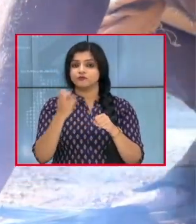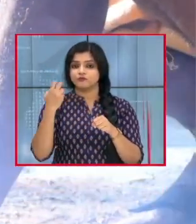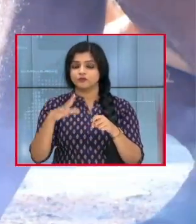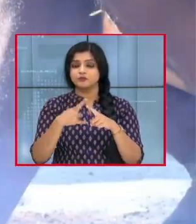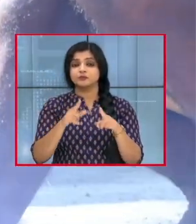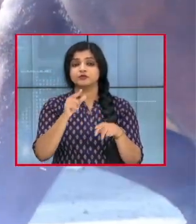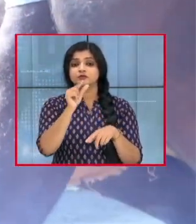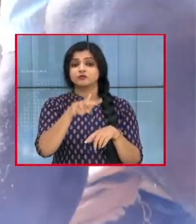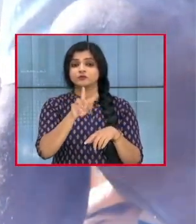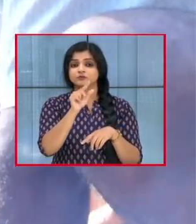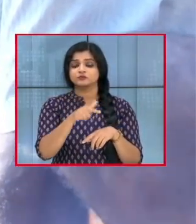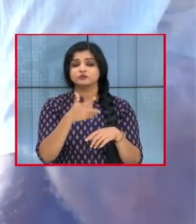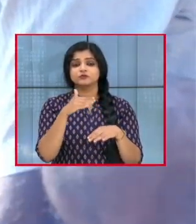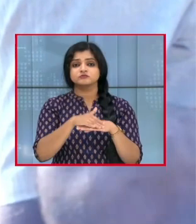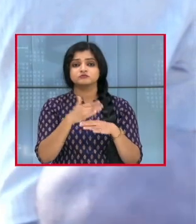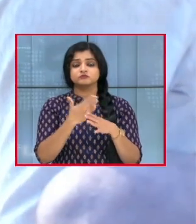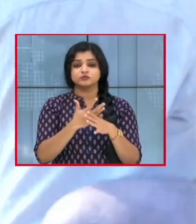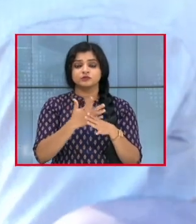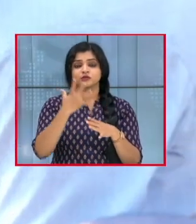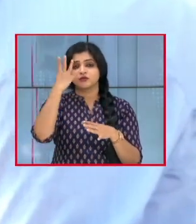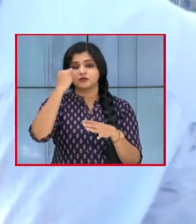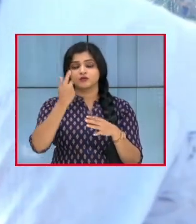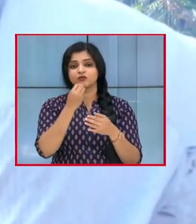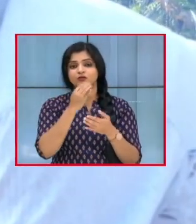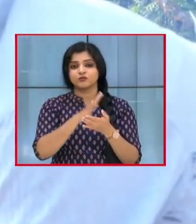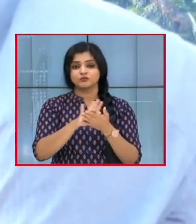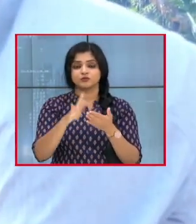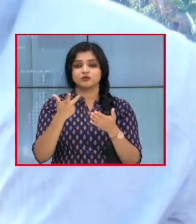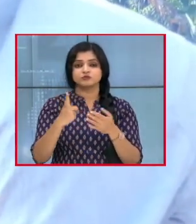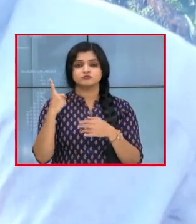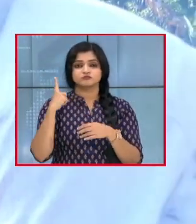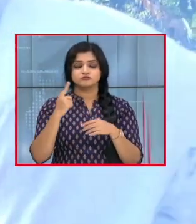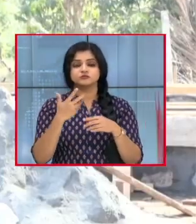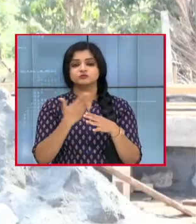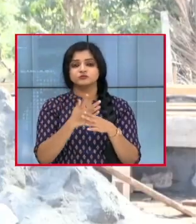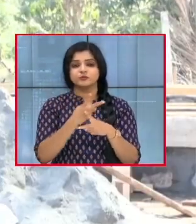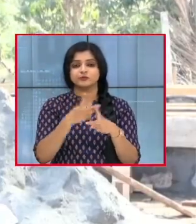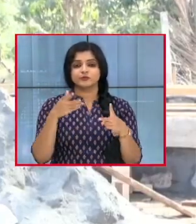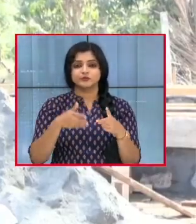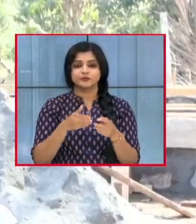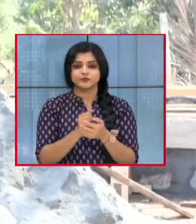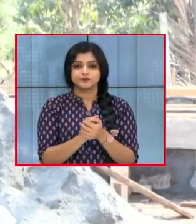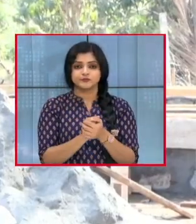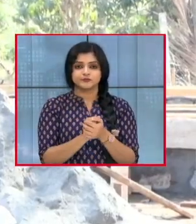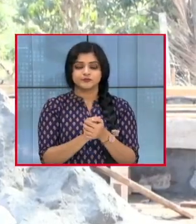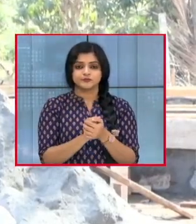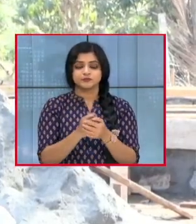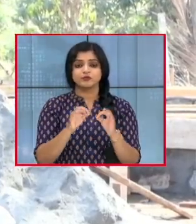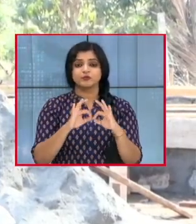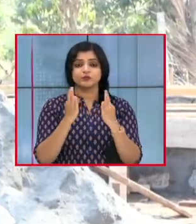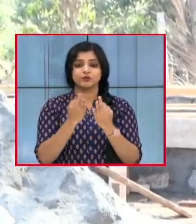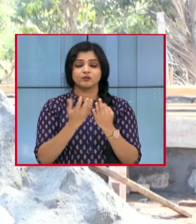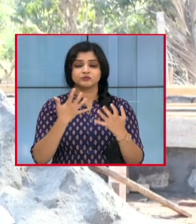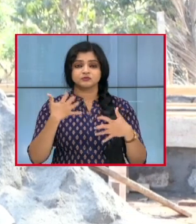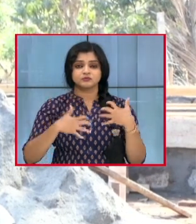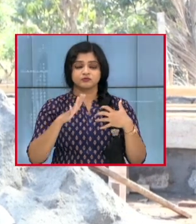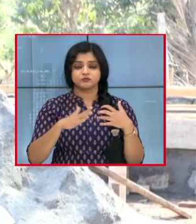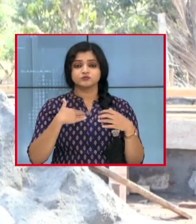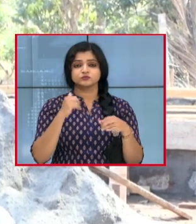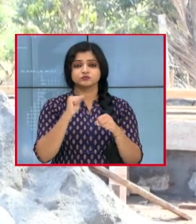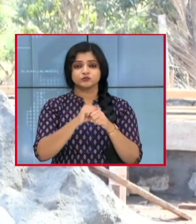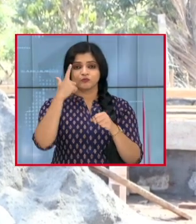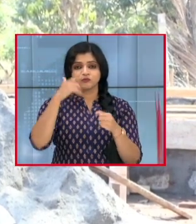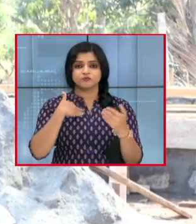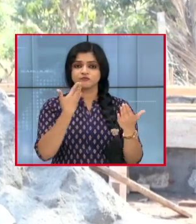ജീവിതം കൂലിപ്പണിയെടുത്തും രാത്രി റെസ്റ്റോറൻറ്റിൽ സെക്യൂരിറ്റിയായി നിന്നുമെല്ലാമാണ്. പിന്നെ വീട്ടിലെ ആരോഗ്യ കാരണം ജോലികൾ അപേക്ഷിച്ചു,